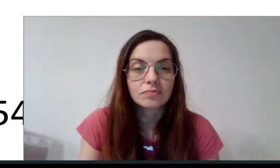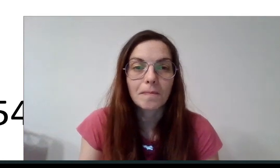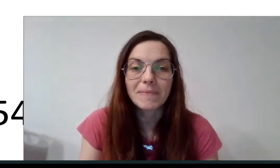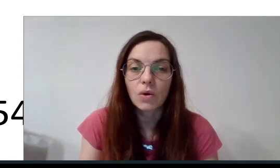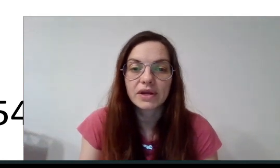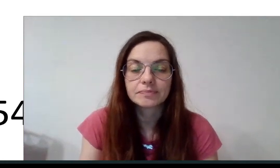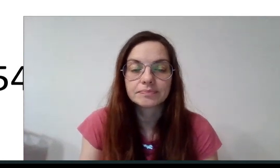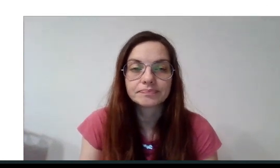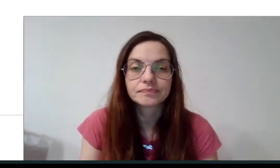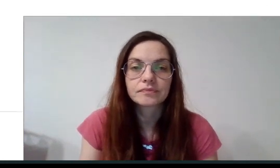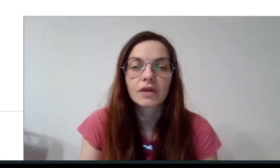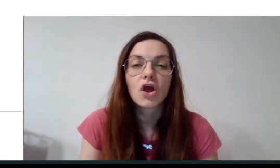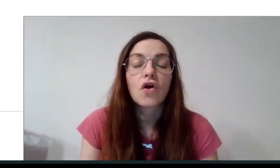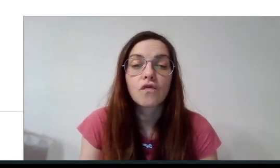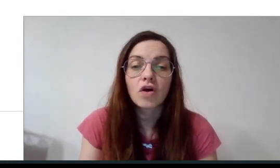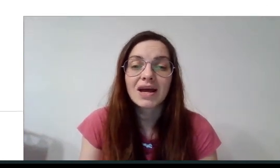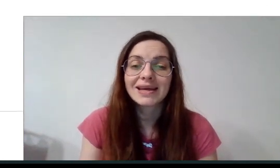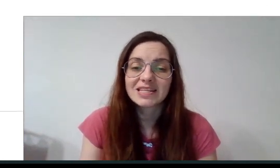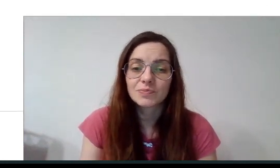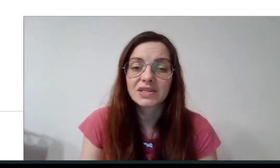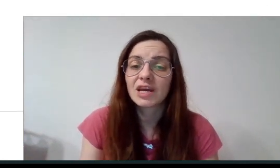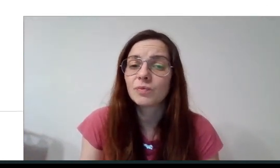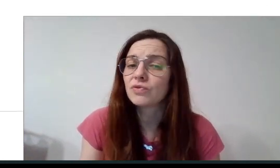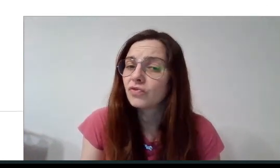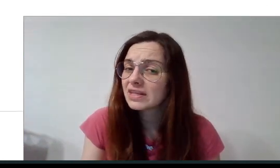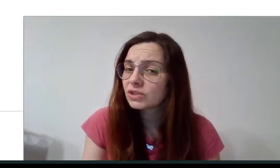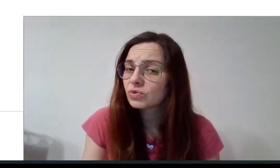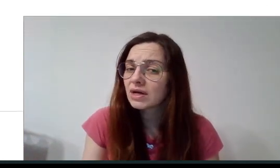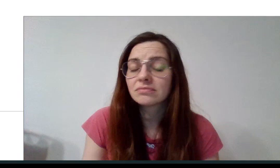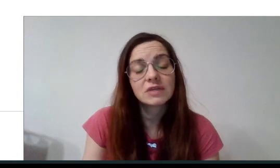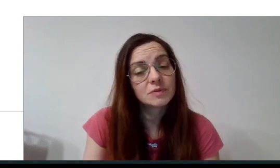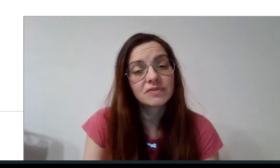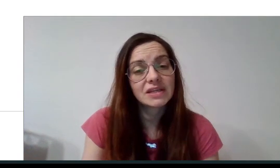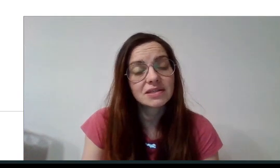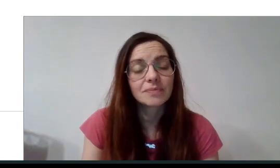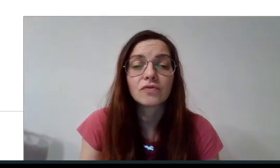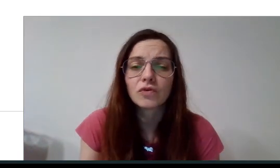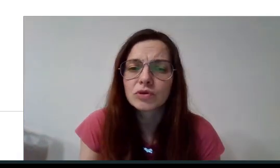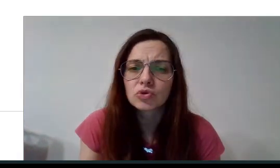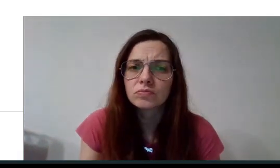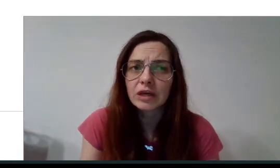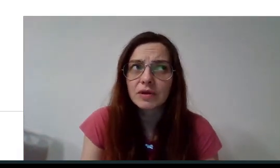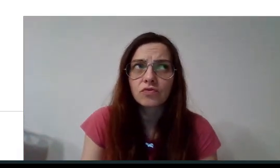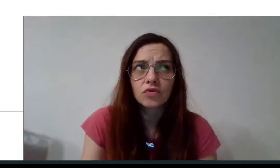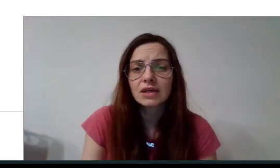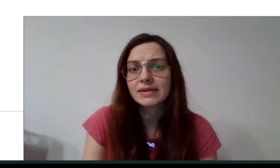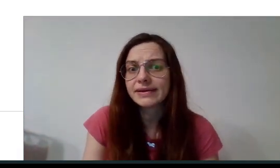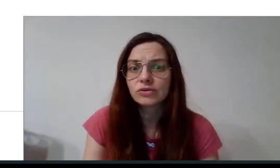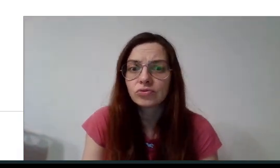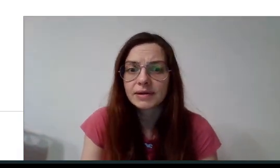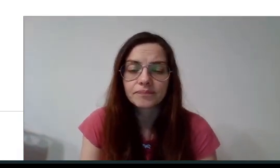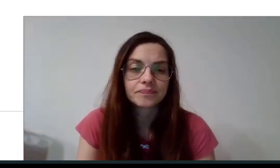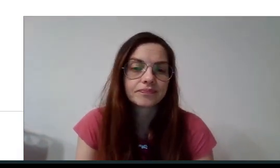bauen. Vor, ispred, ich bin vor der Tür, ispred vrata sam, wo bist du, ich bin vor der Tür.